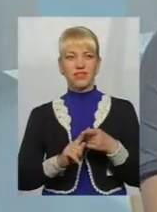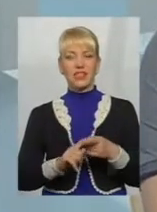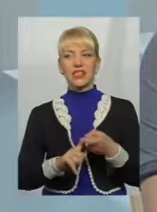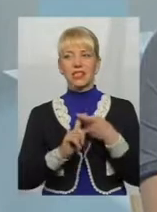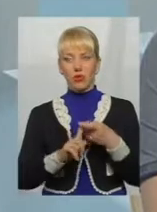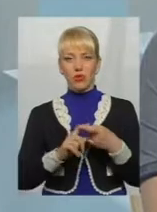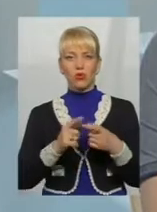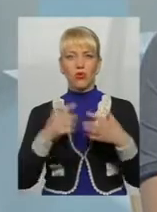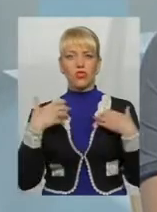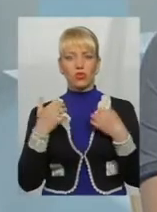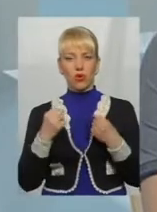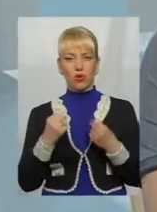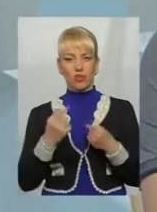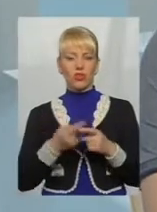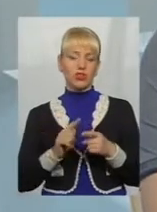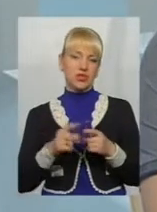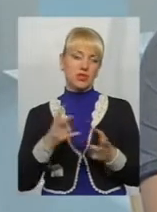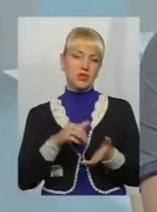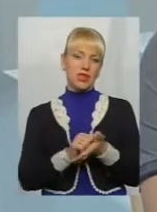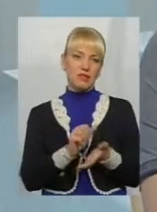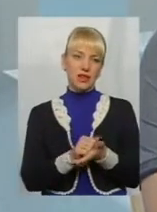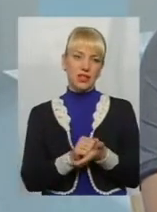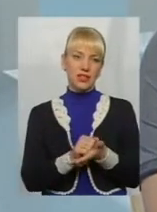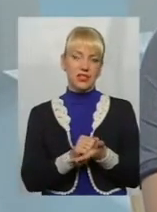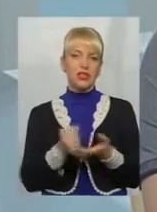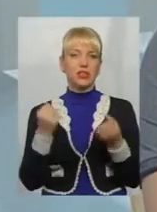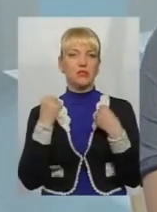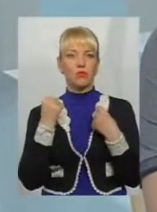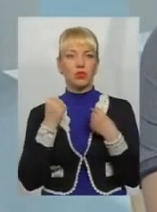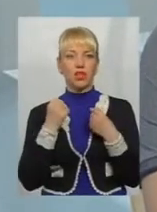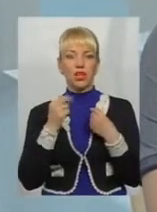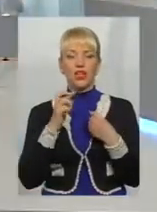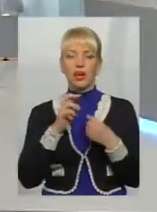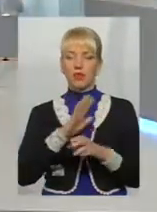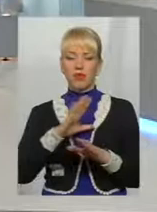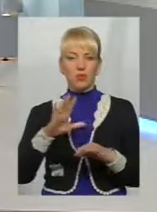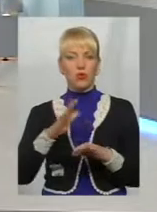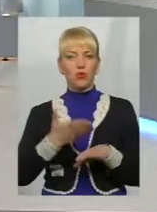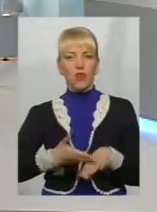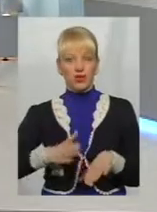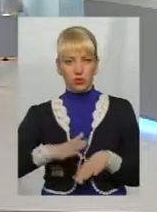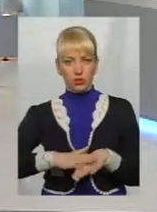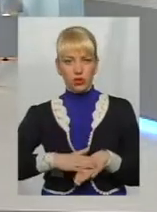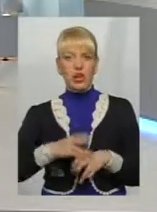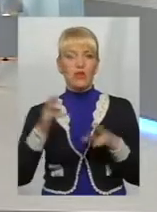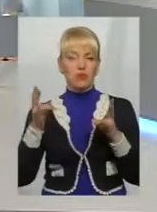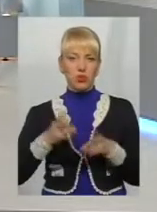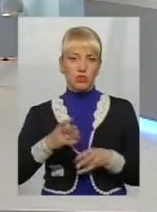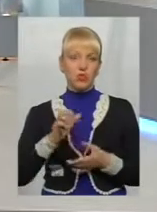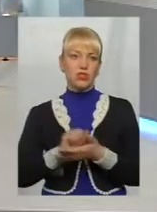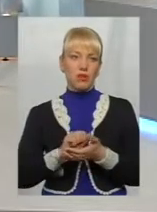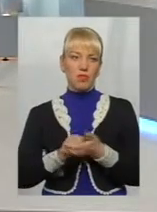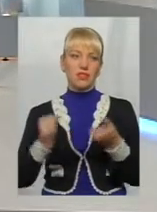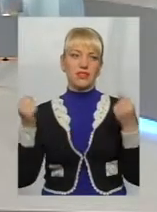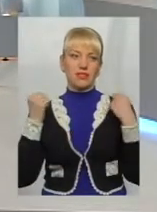запорука здоров'я, до цього треба займатися спортом. Як би нам не було тяжко, ну, потрібно займатися